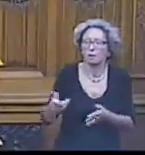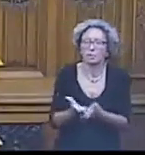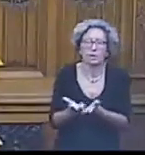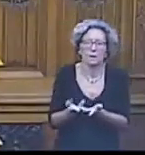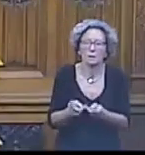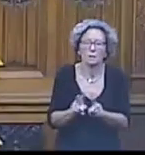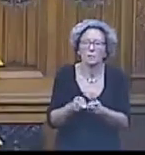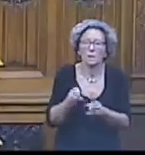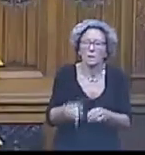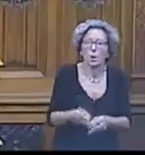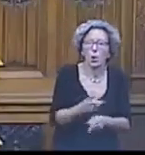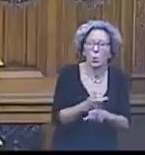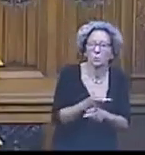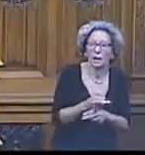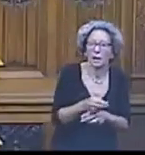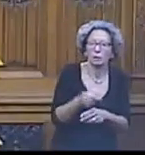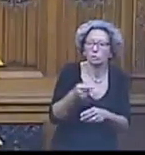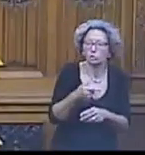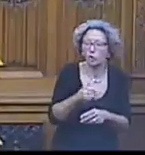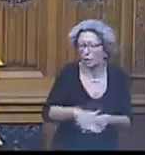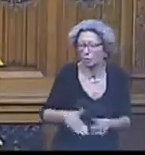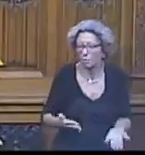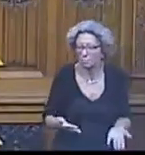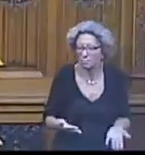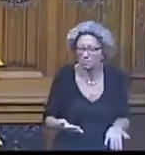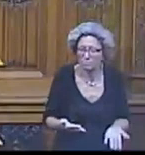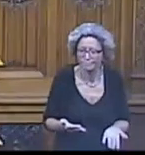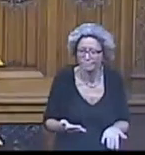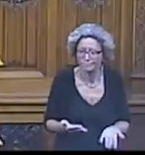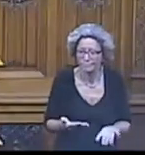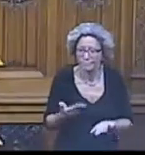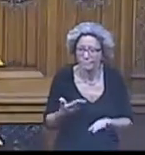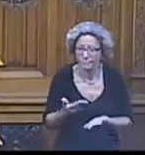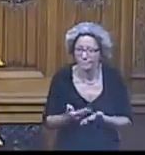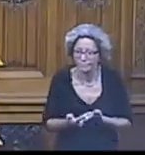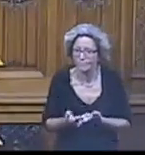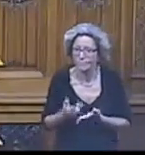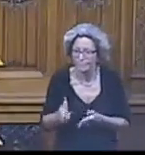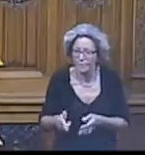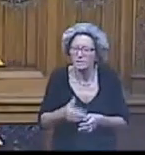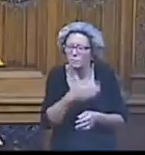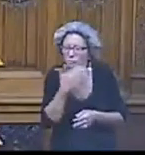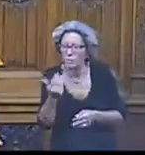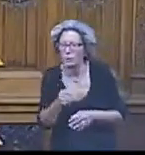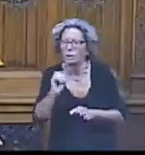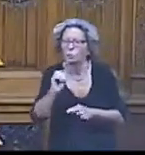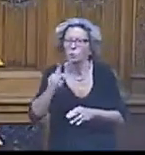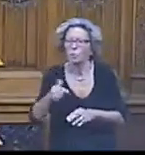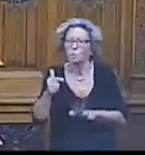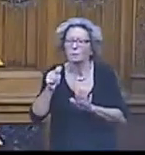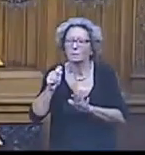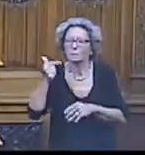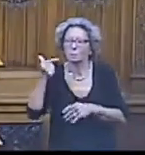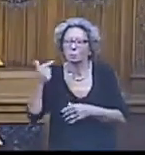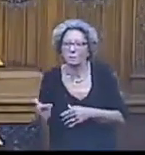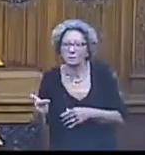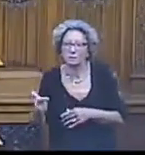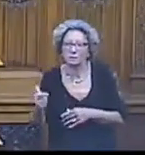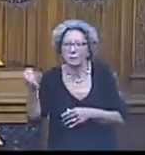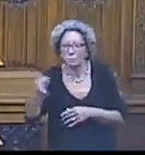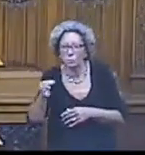ihnen unterbunden. Das sind viele, aber insgesamt sind momentan 0,27% der